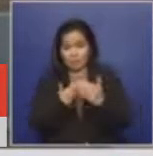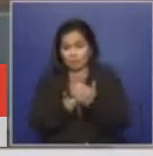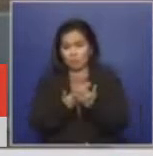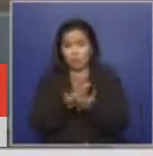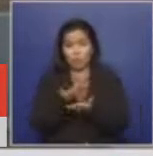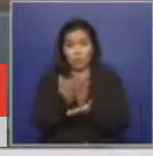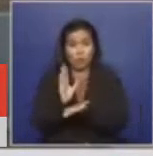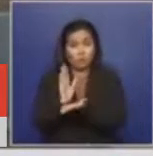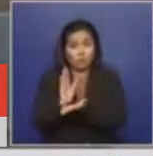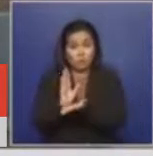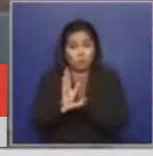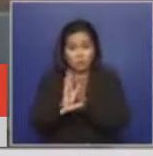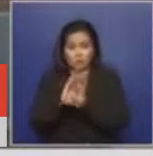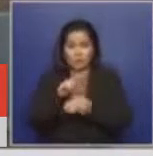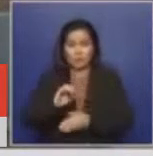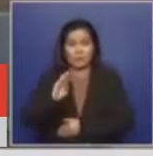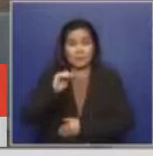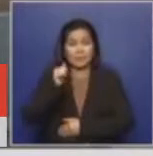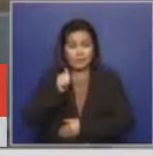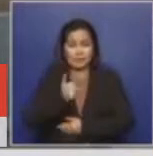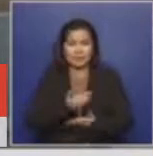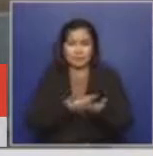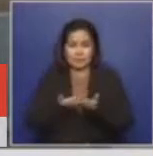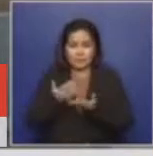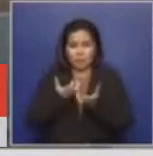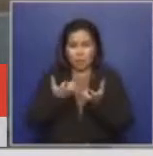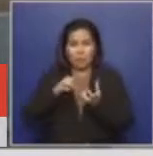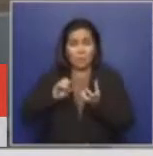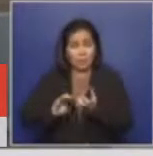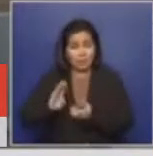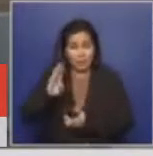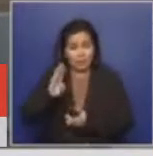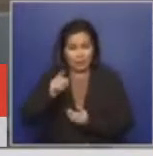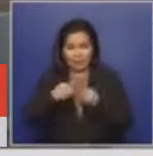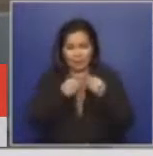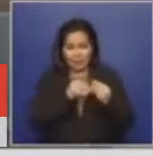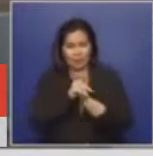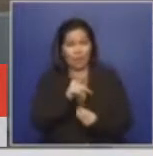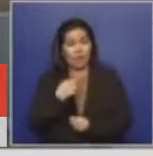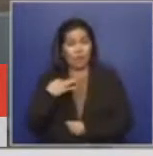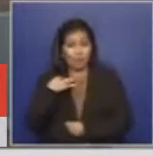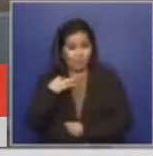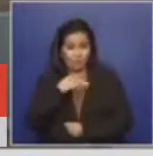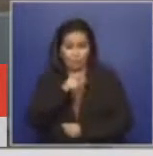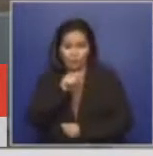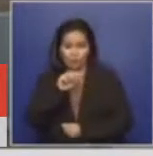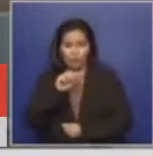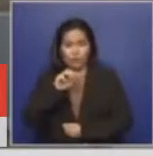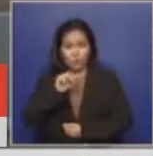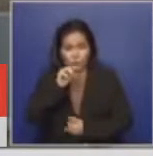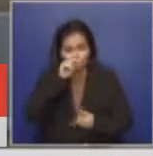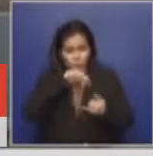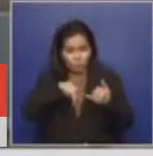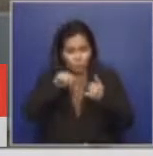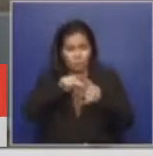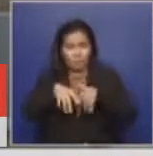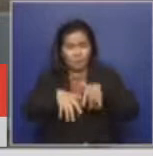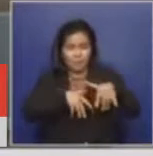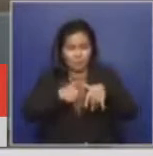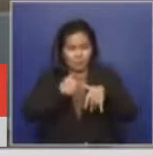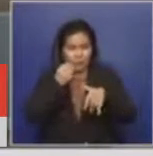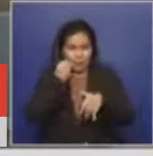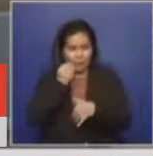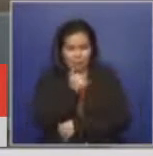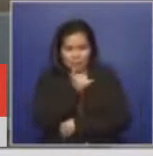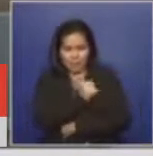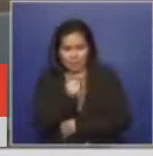บริษัทเราซื้อสติปเขานะครับแล้วอสม.สามารถจะไปตรวจเบาหวานได้ถึงบ้านพี่น้องประชาชนนะ